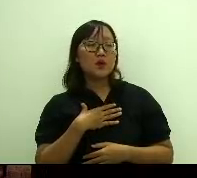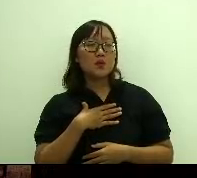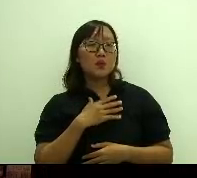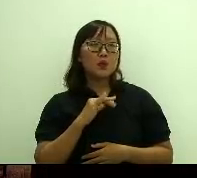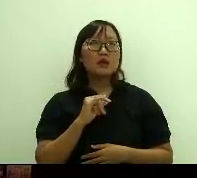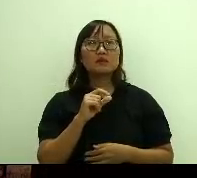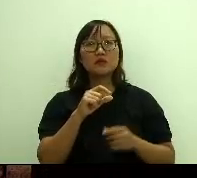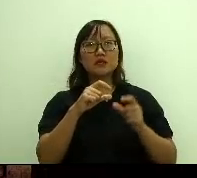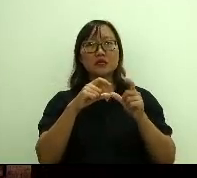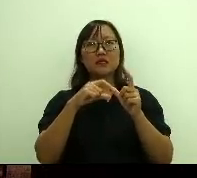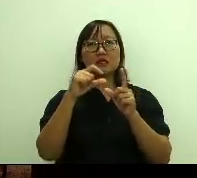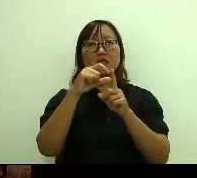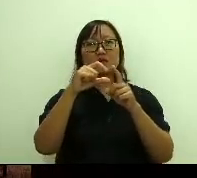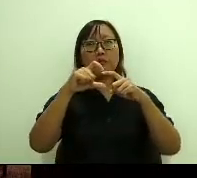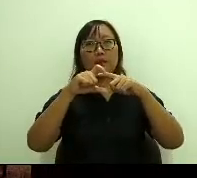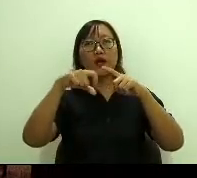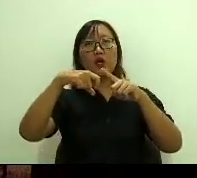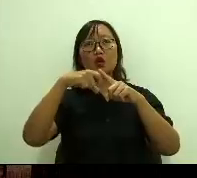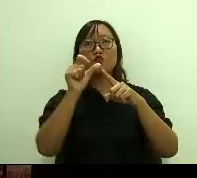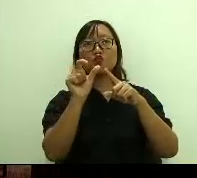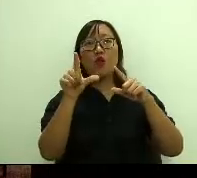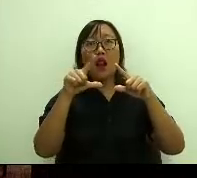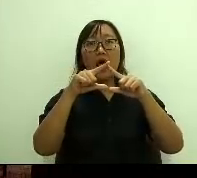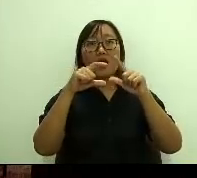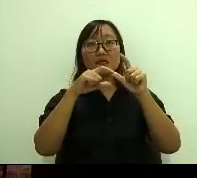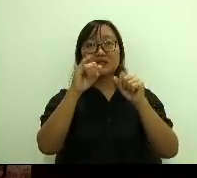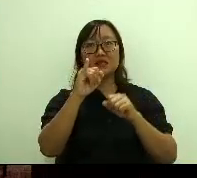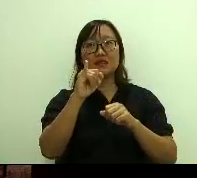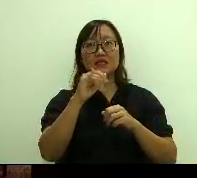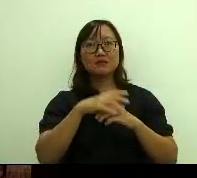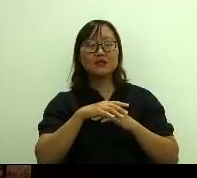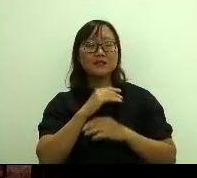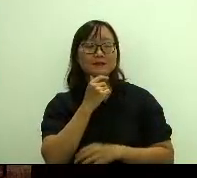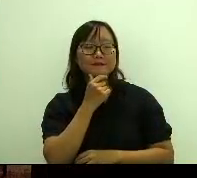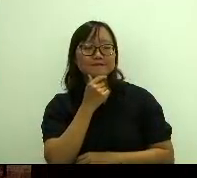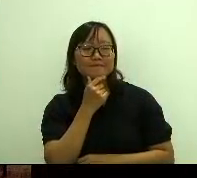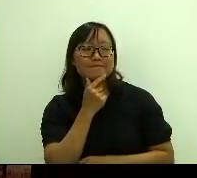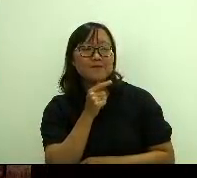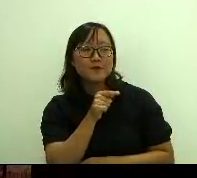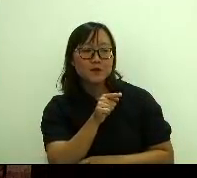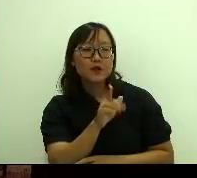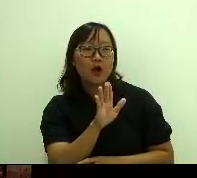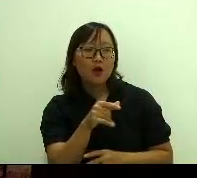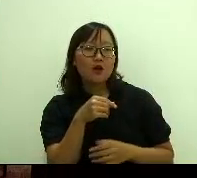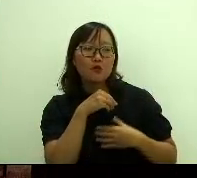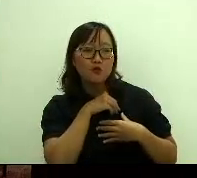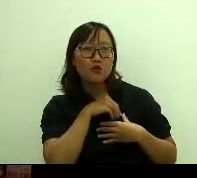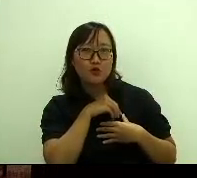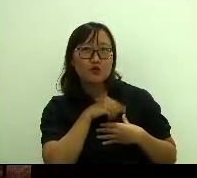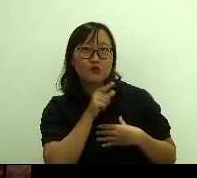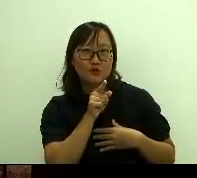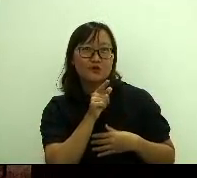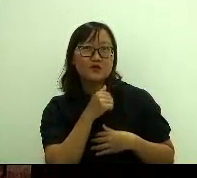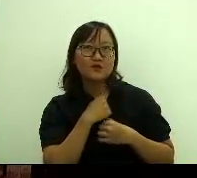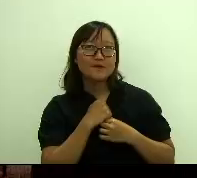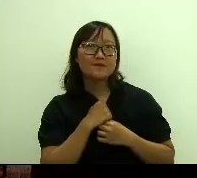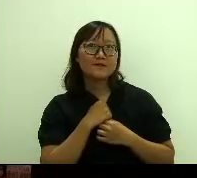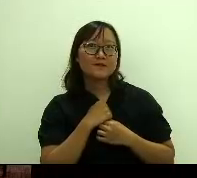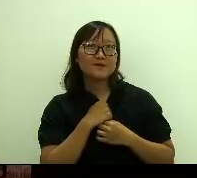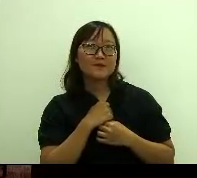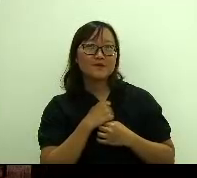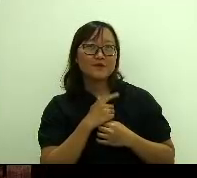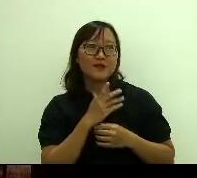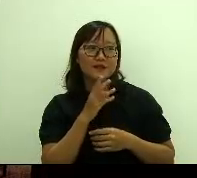aji mumpung itu lebih mengarahkan kepada kita kurang berpikir, kurang bersikap